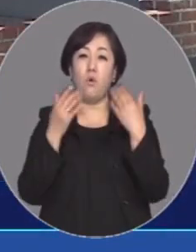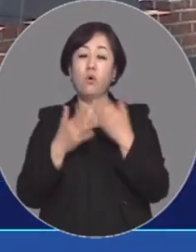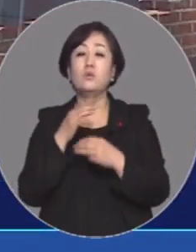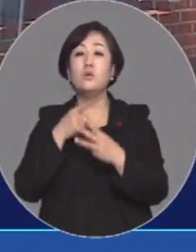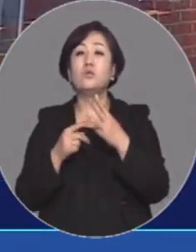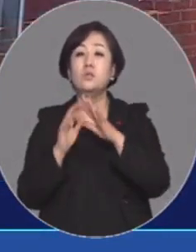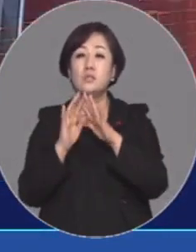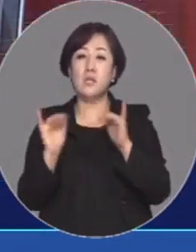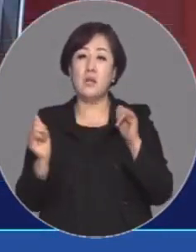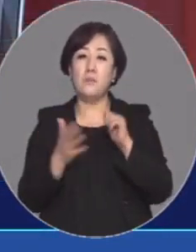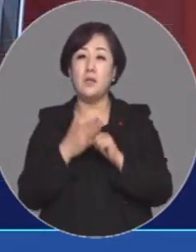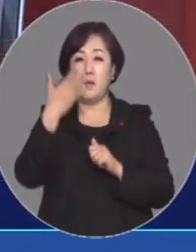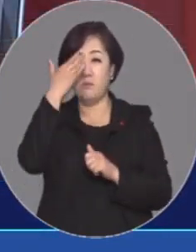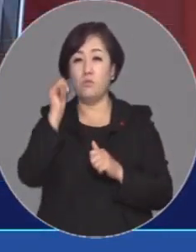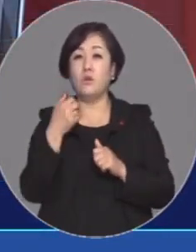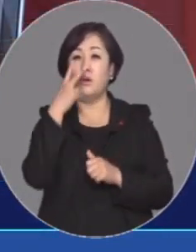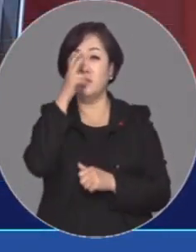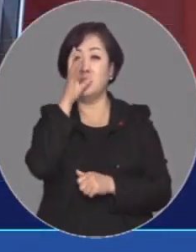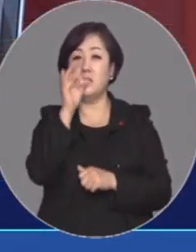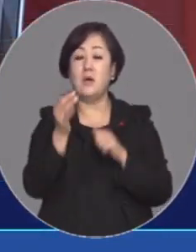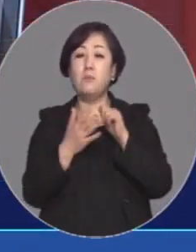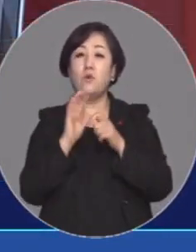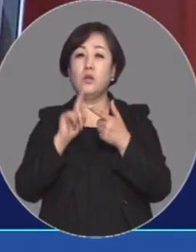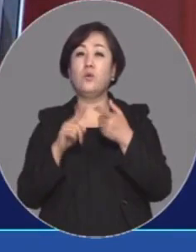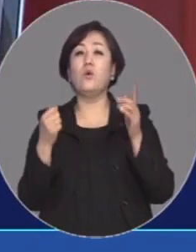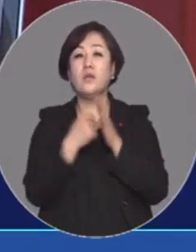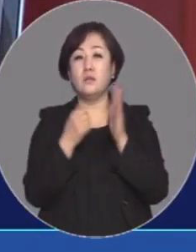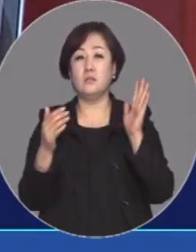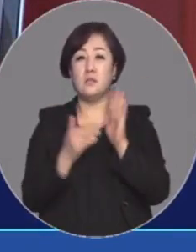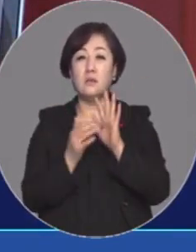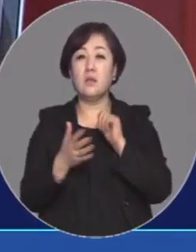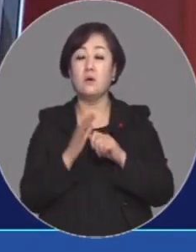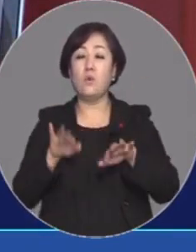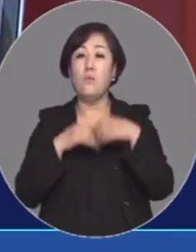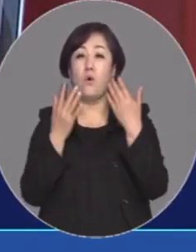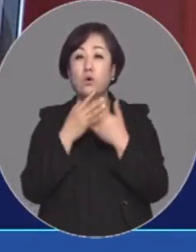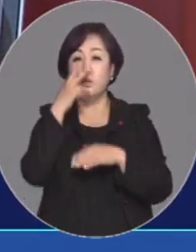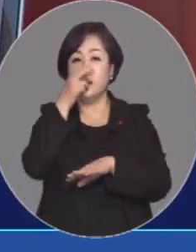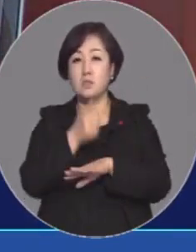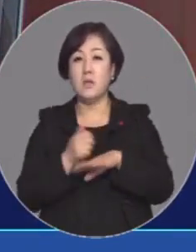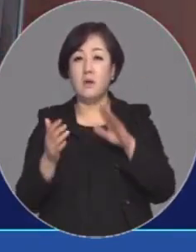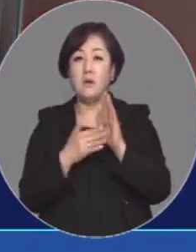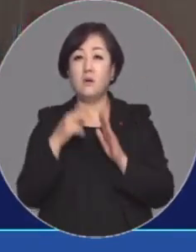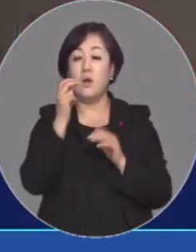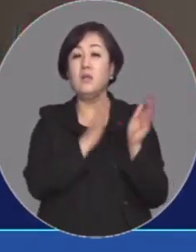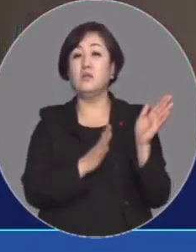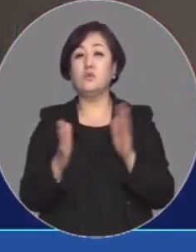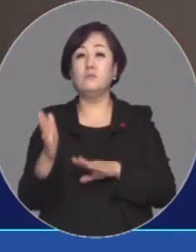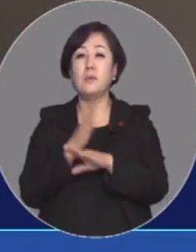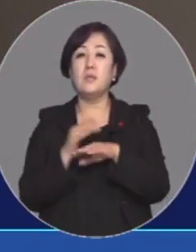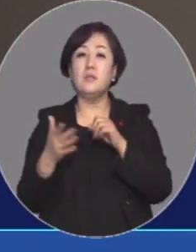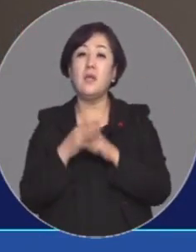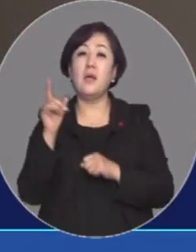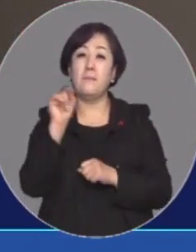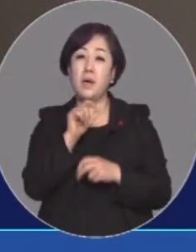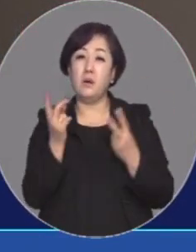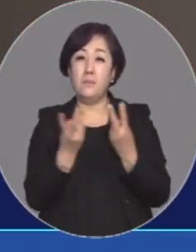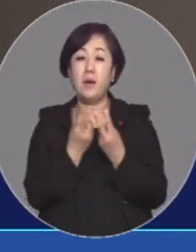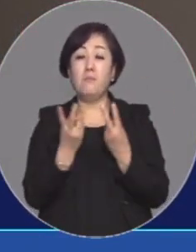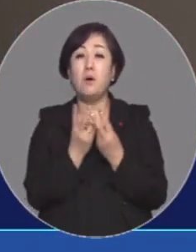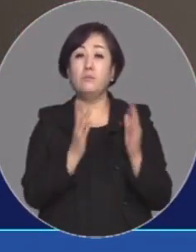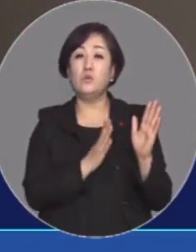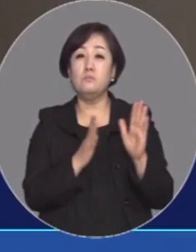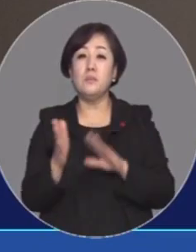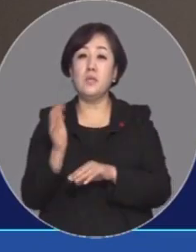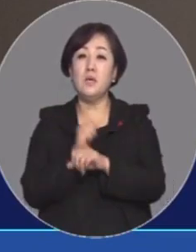군민을 대상으로 무료 진단검사를 하기로 했습니다. 전수조사가 코로나를 관리할 수 있는 가장 빠른 방법이라고